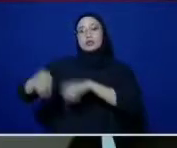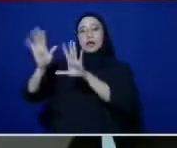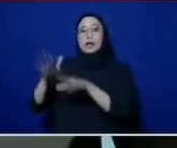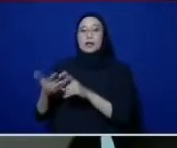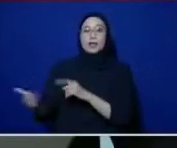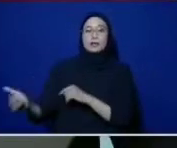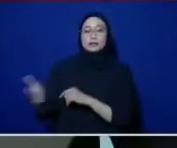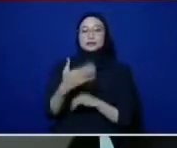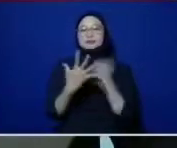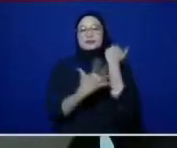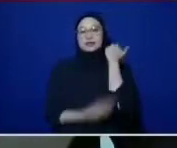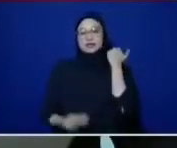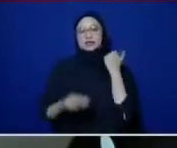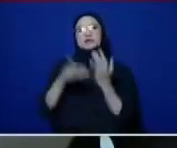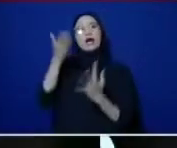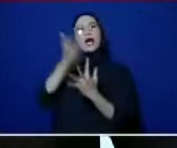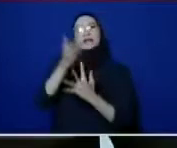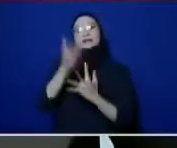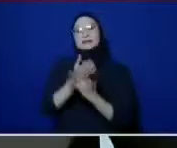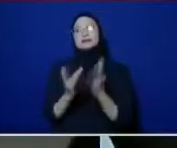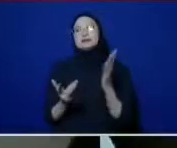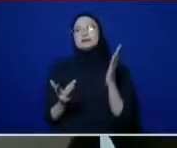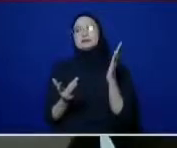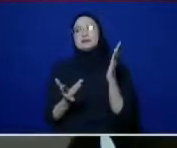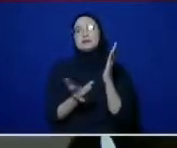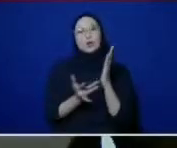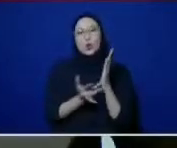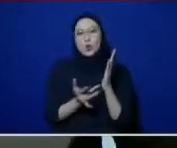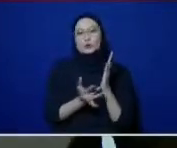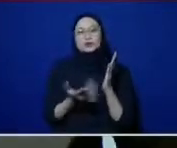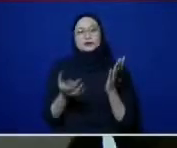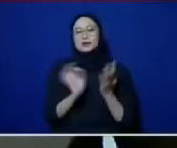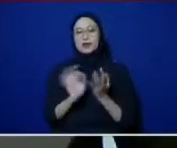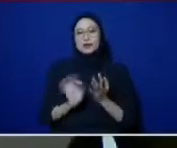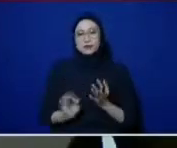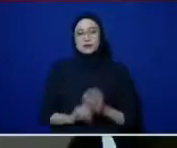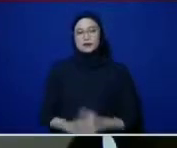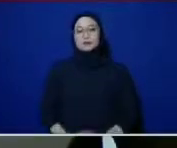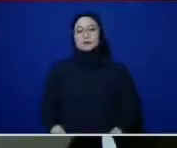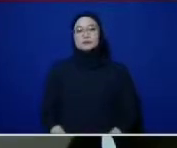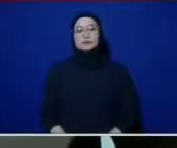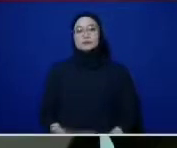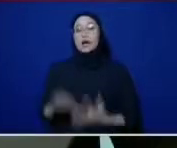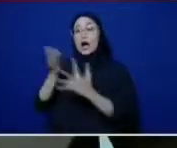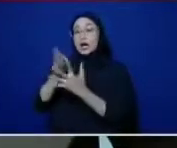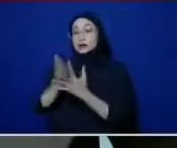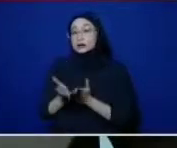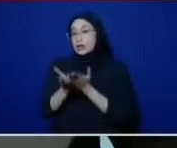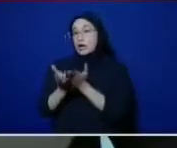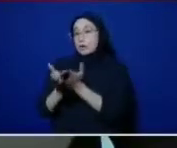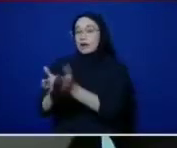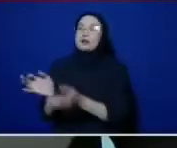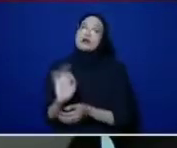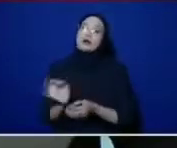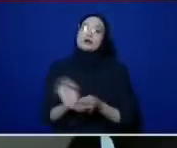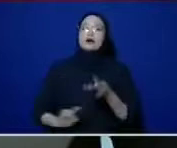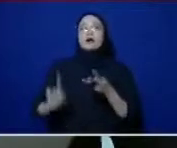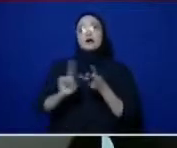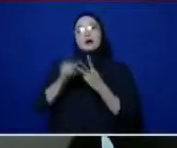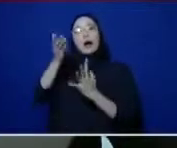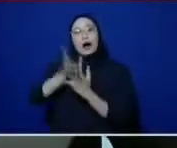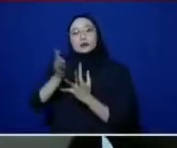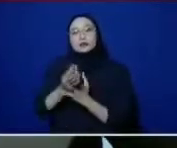akses kepada teknologi, tidak punya akses kepada kapal, tidak punya akses kepada